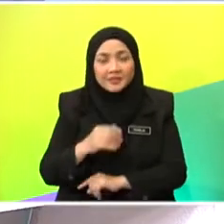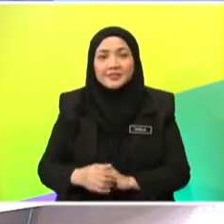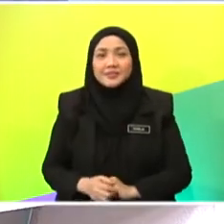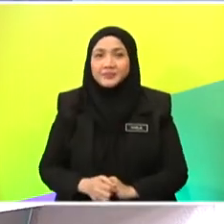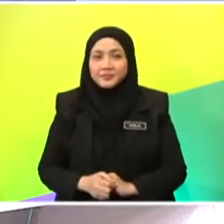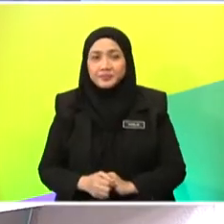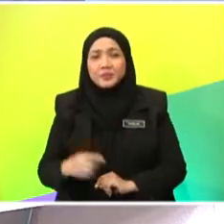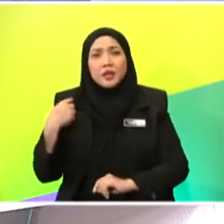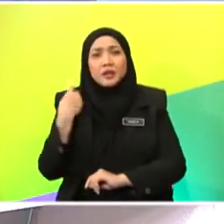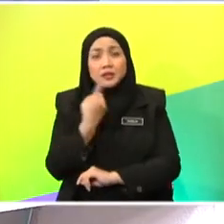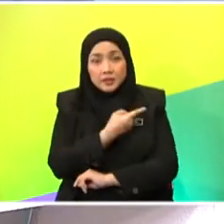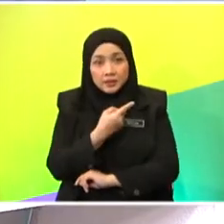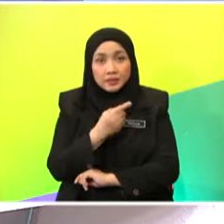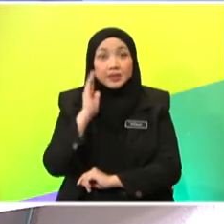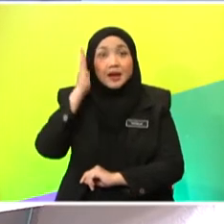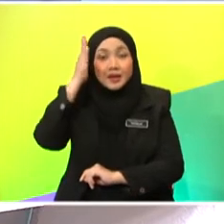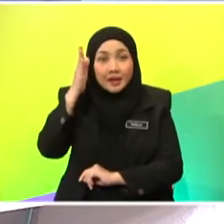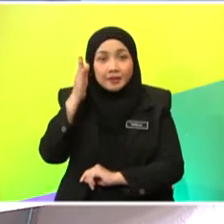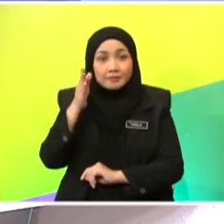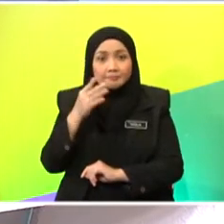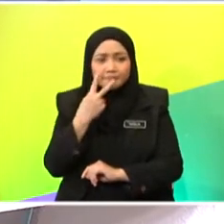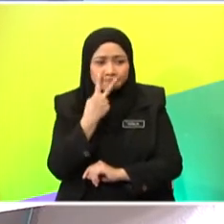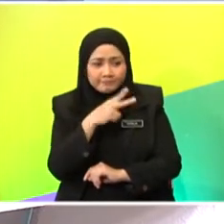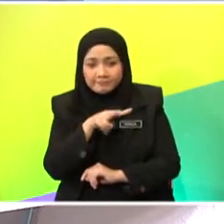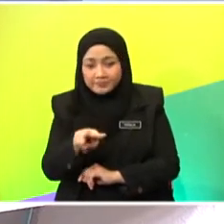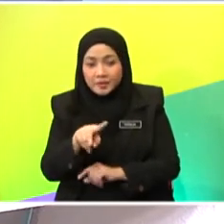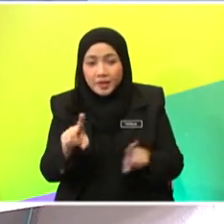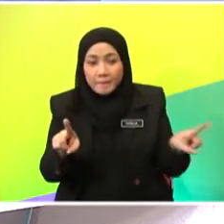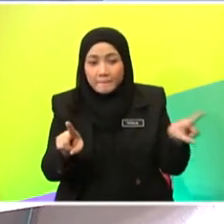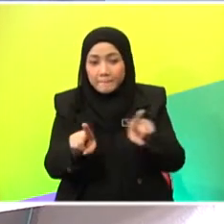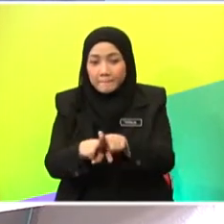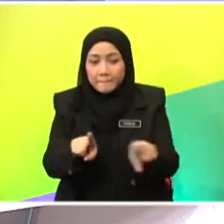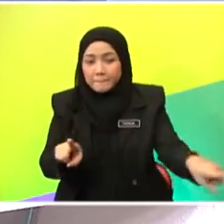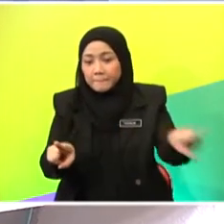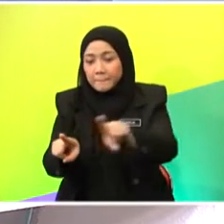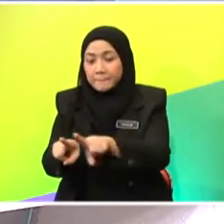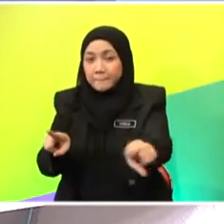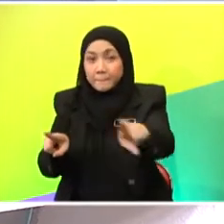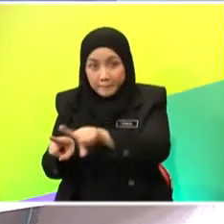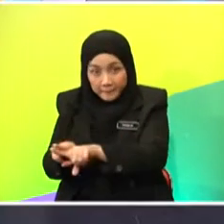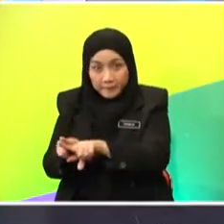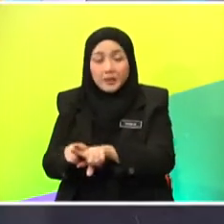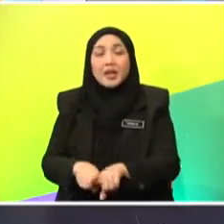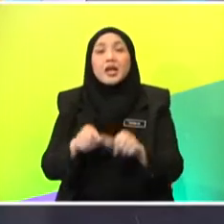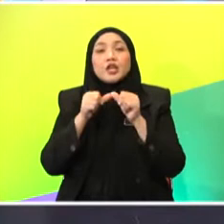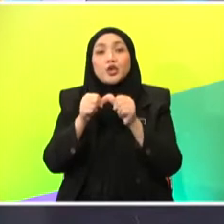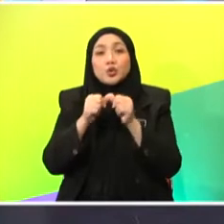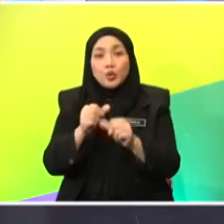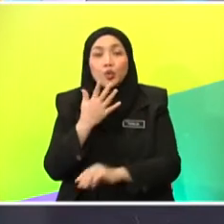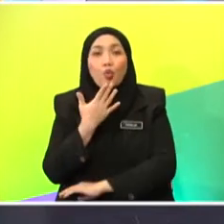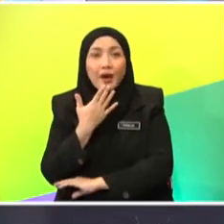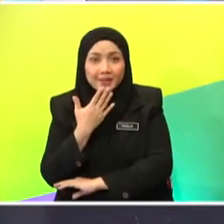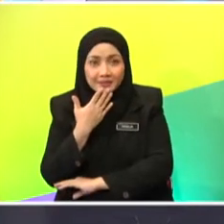kitten apa dan ke objek yang ada dalam kotak ni Oke Ikut warna pula wuenak cek di rumah